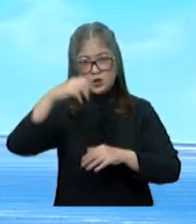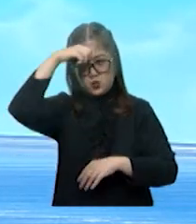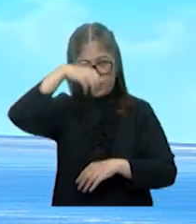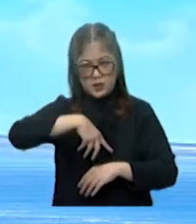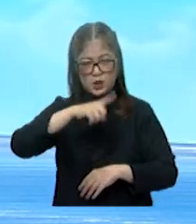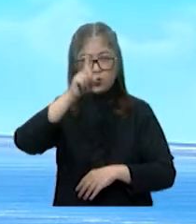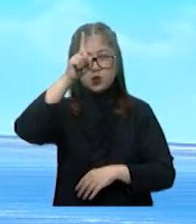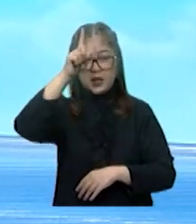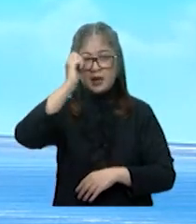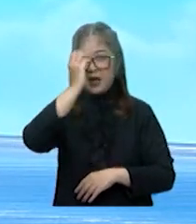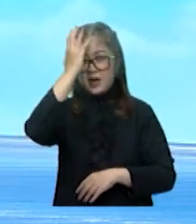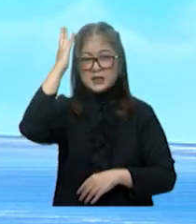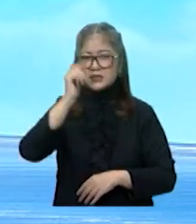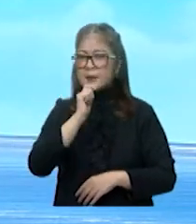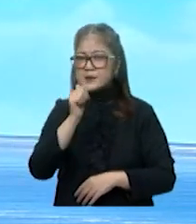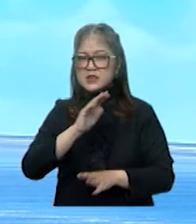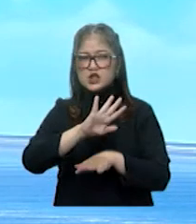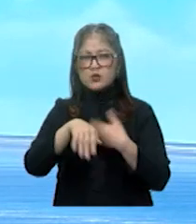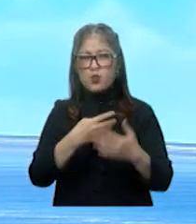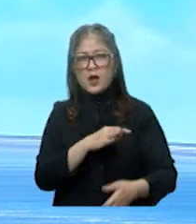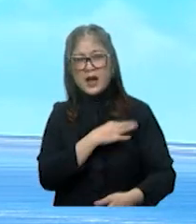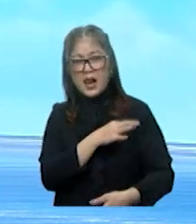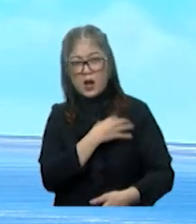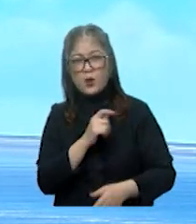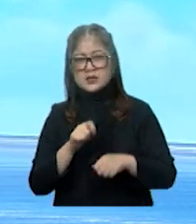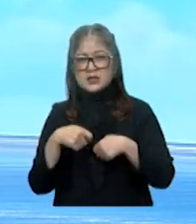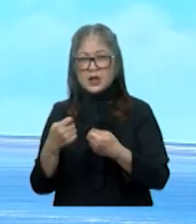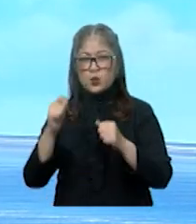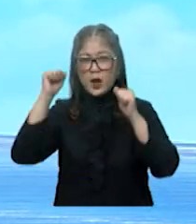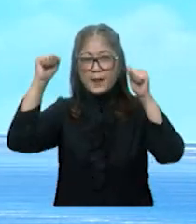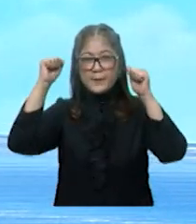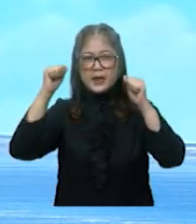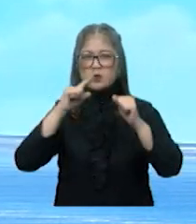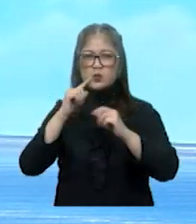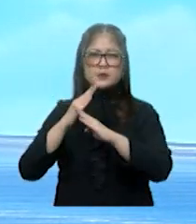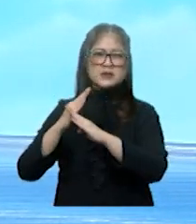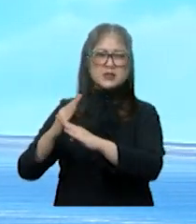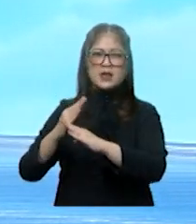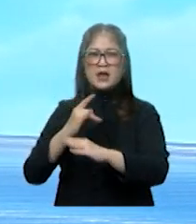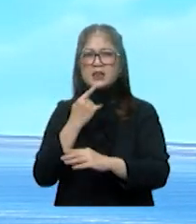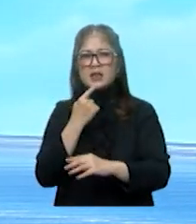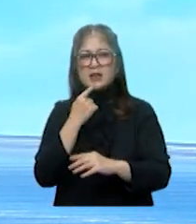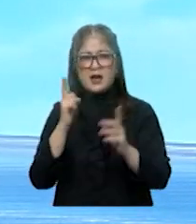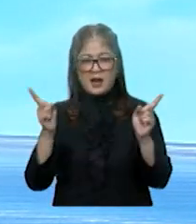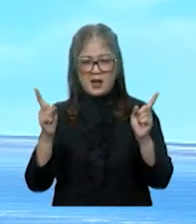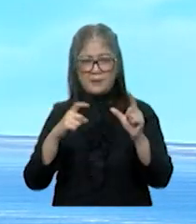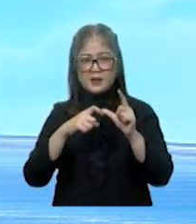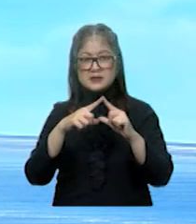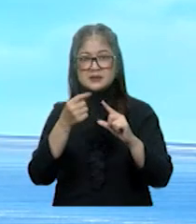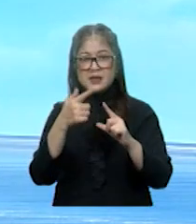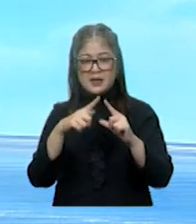dan seluruh relawan agar santun dalam berkampanye serta menghindari isu Sara